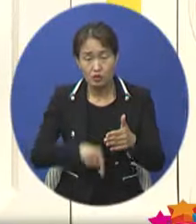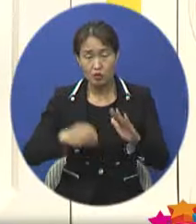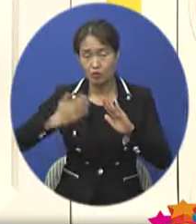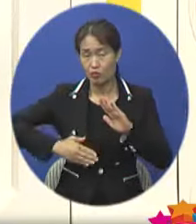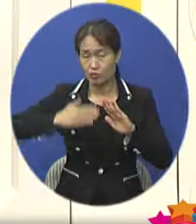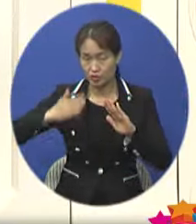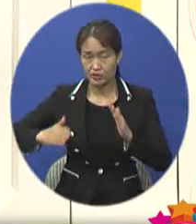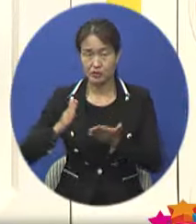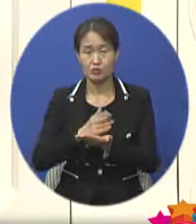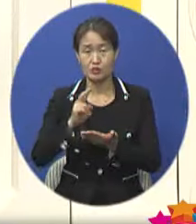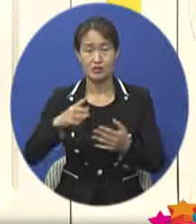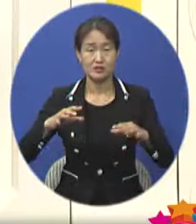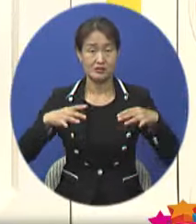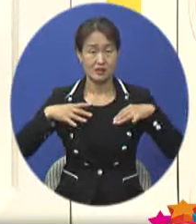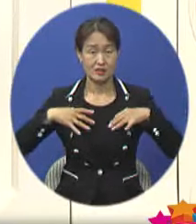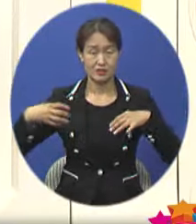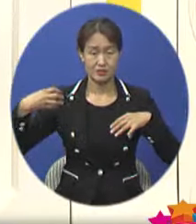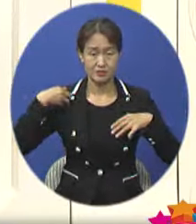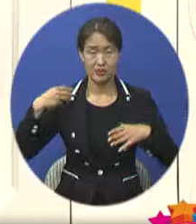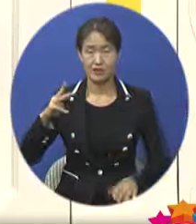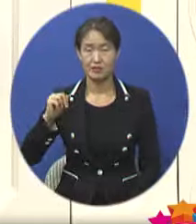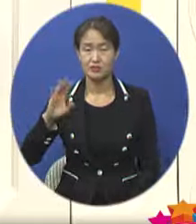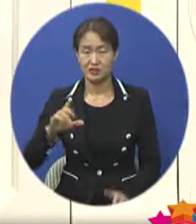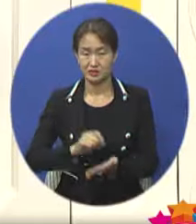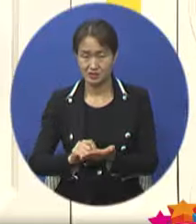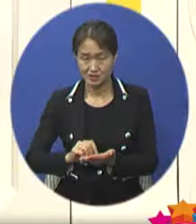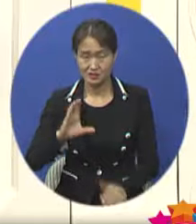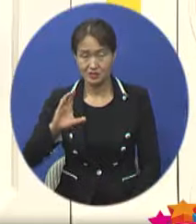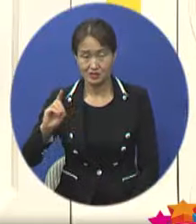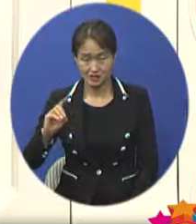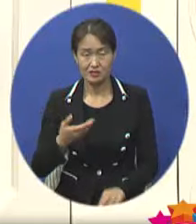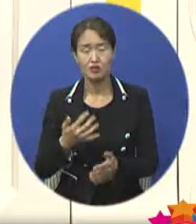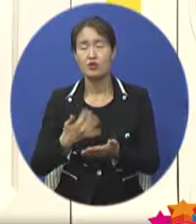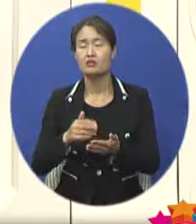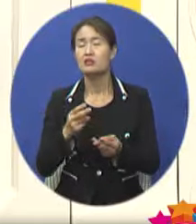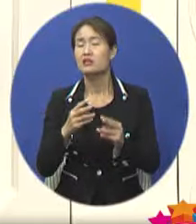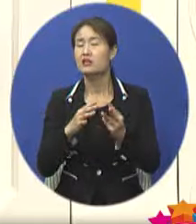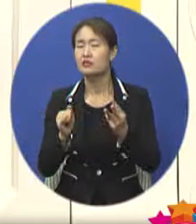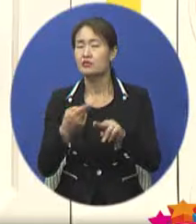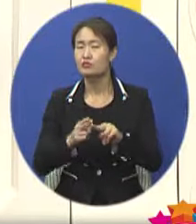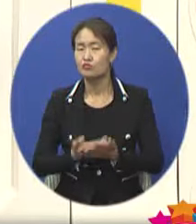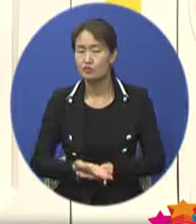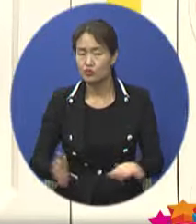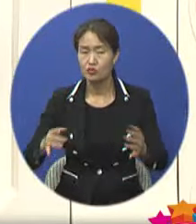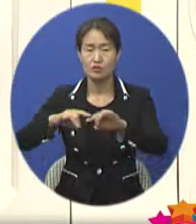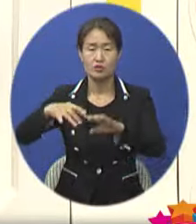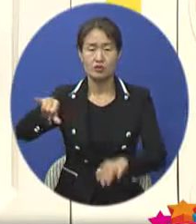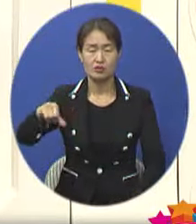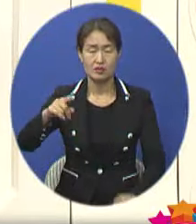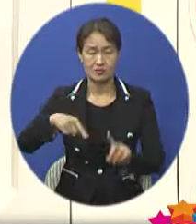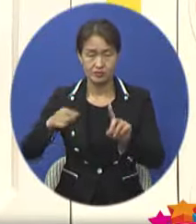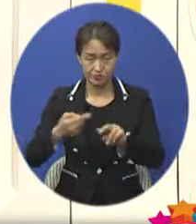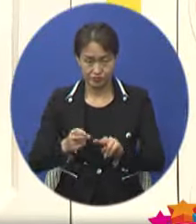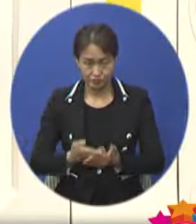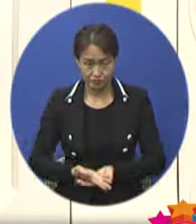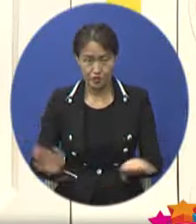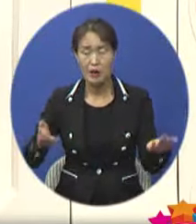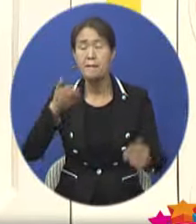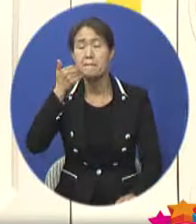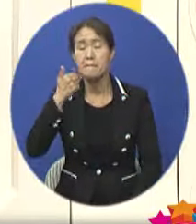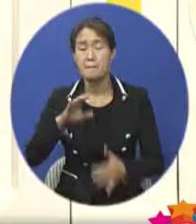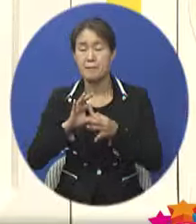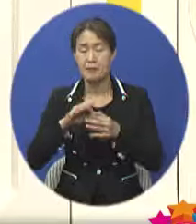나눔 노래자랑을 진행하고 있는 MC분들의 사인 CD 세 분께 보내드리고요. 전기 주전자는 한 분께, 또 즉석식품 한 박스